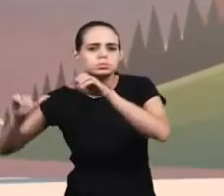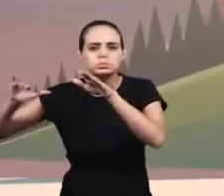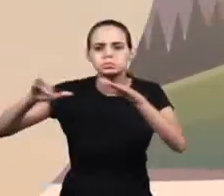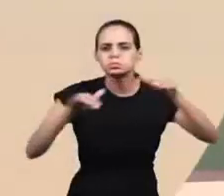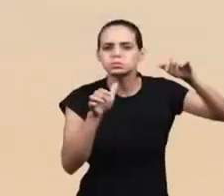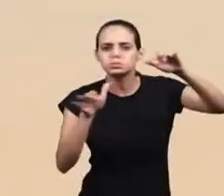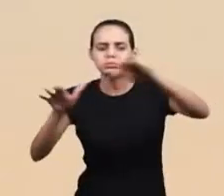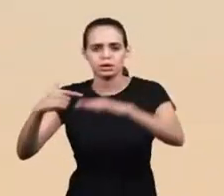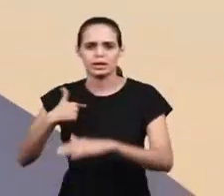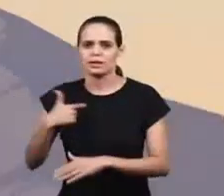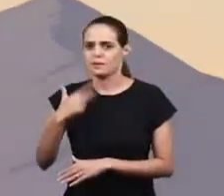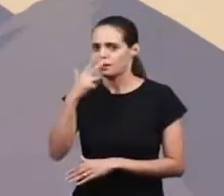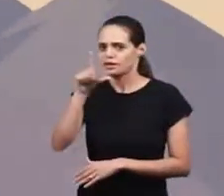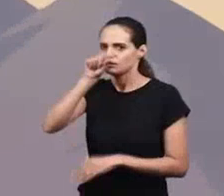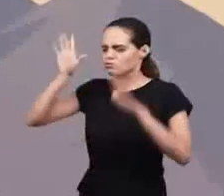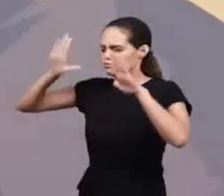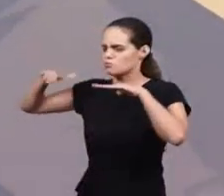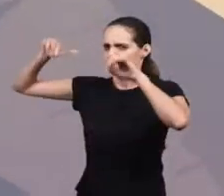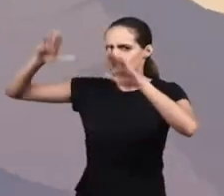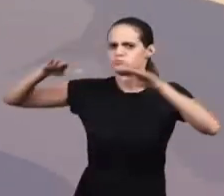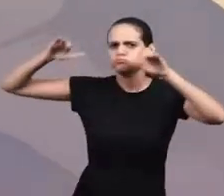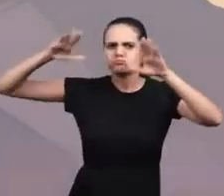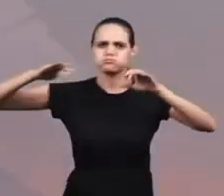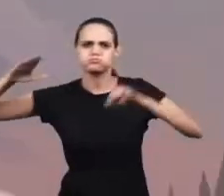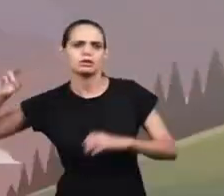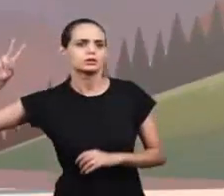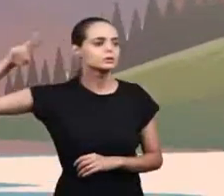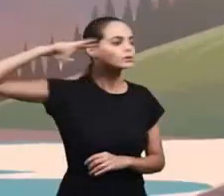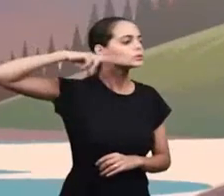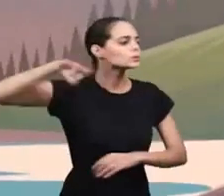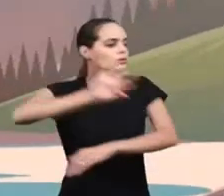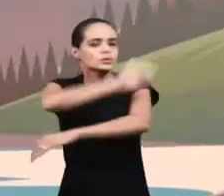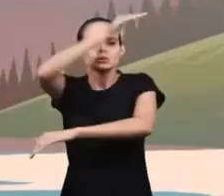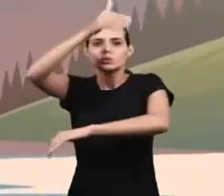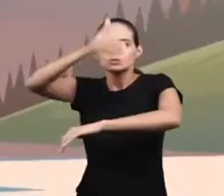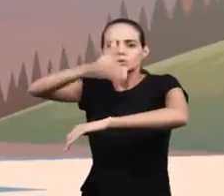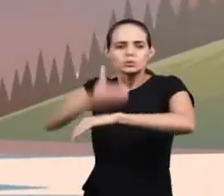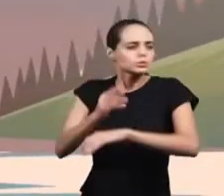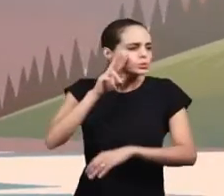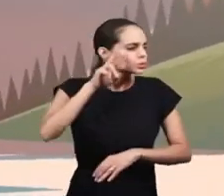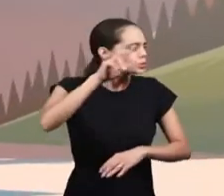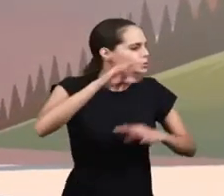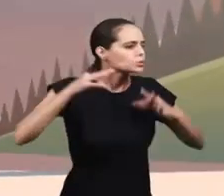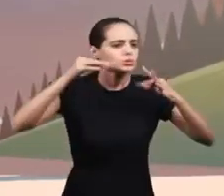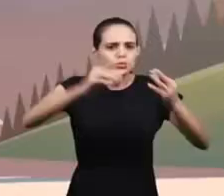Ich fliege wie ein Adler, ich überquere Berge und Täler.